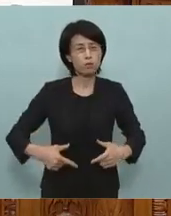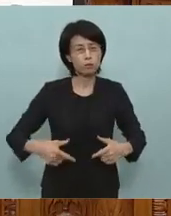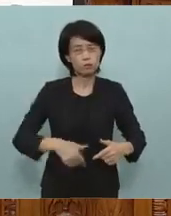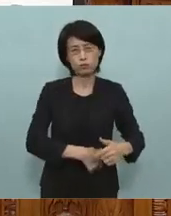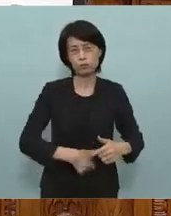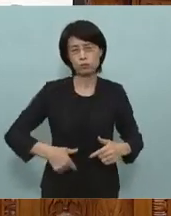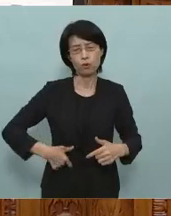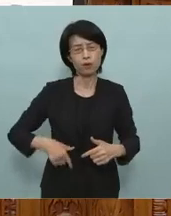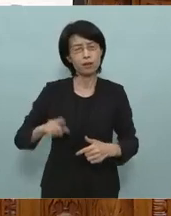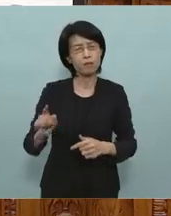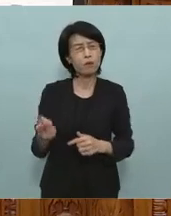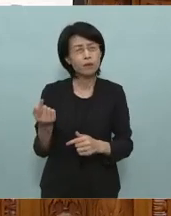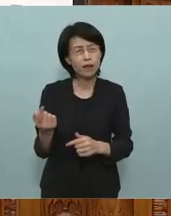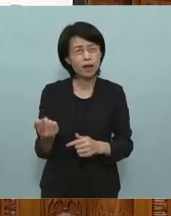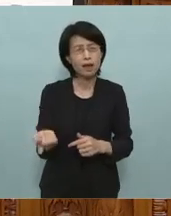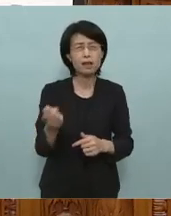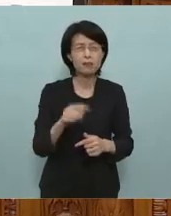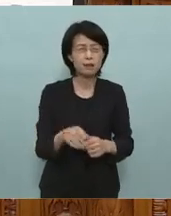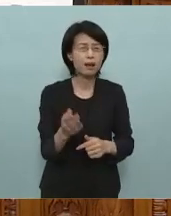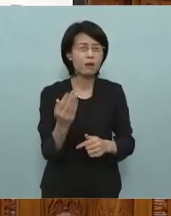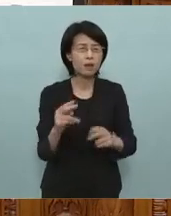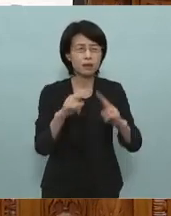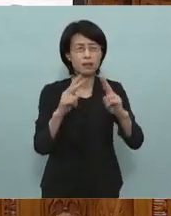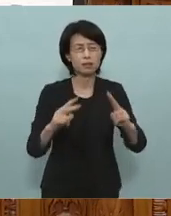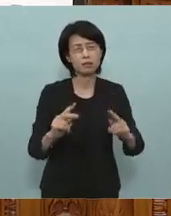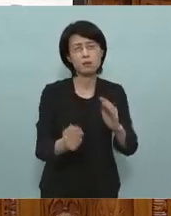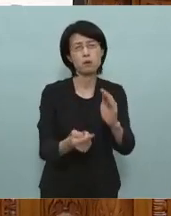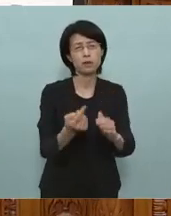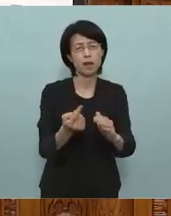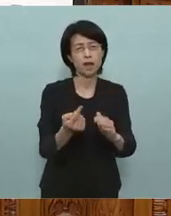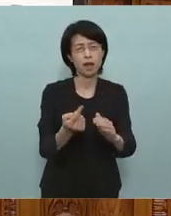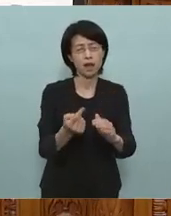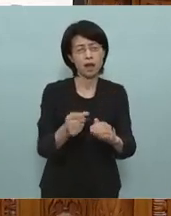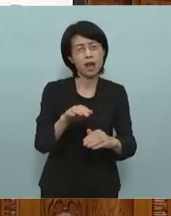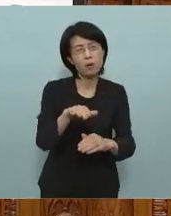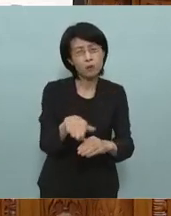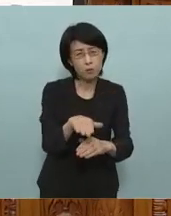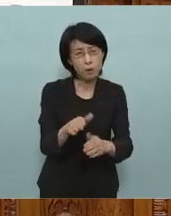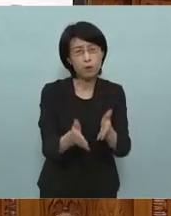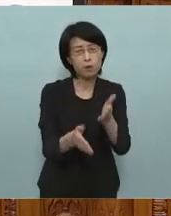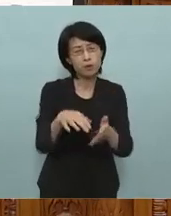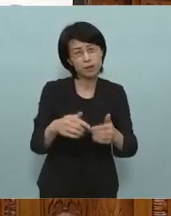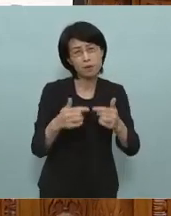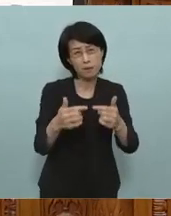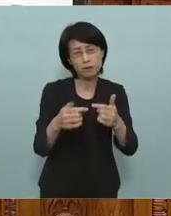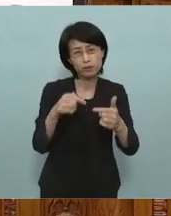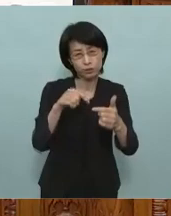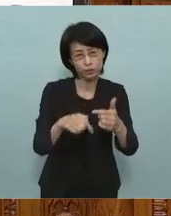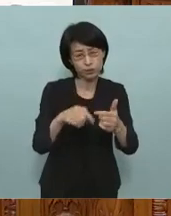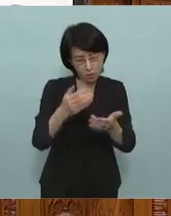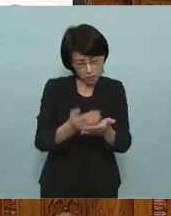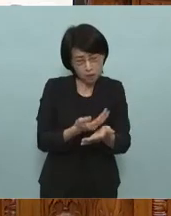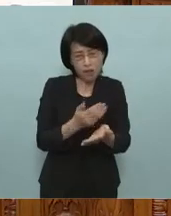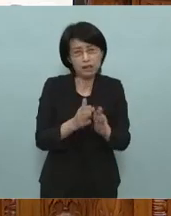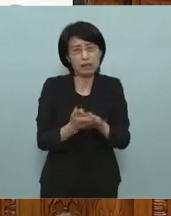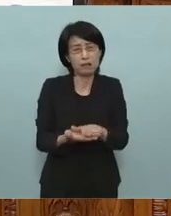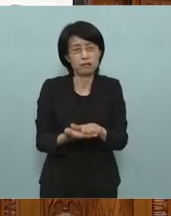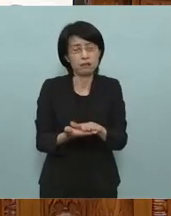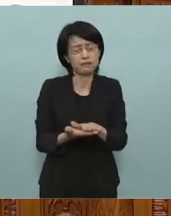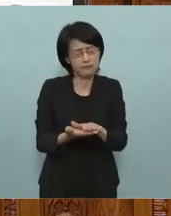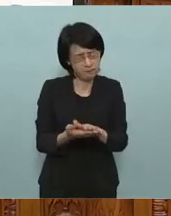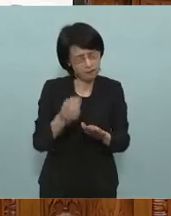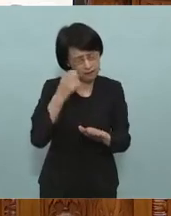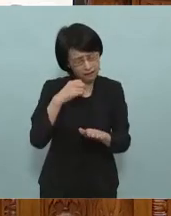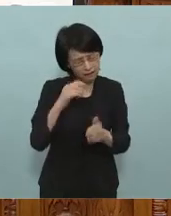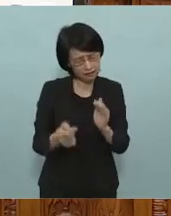続き静岡で幼いお子さんが送迎バスの中に置き去りにされお亡くなりになるという